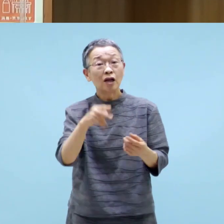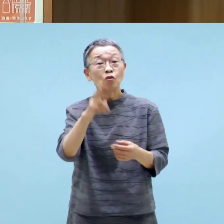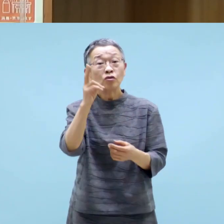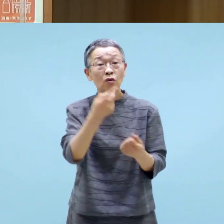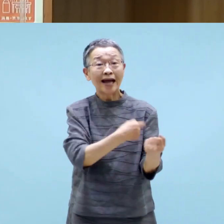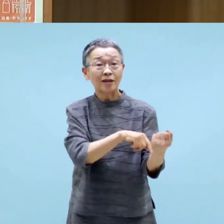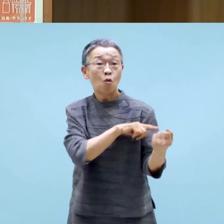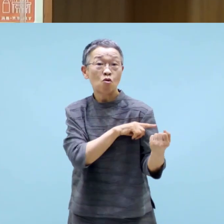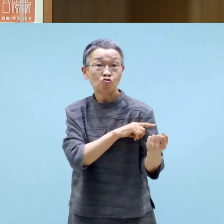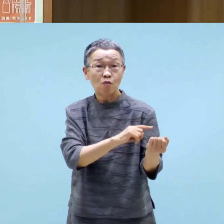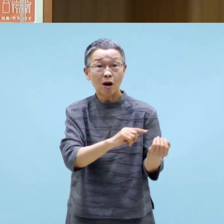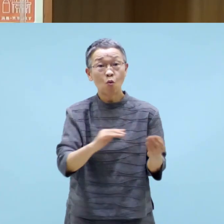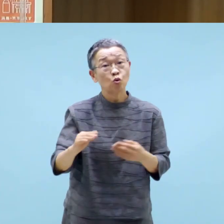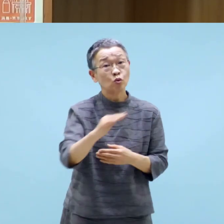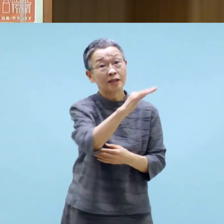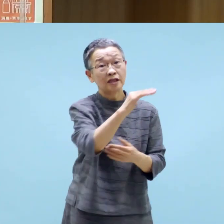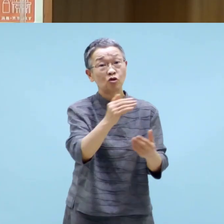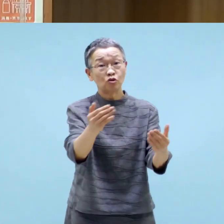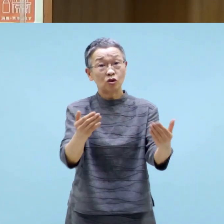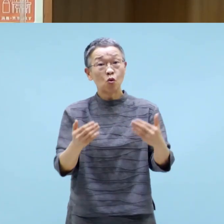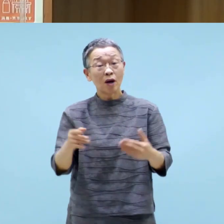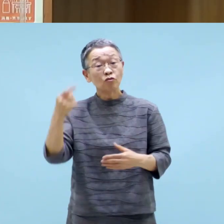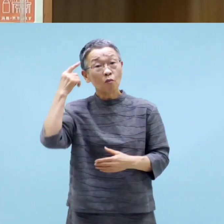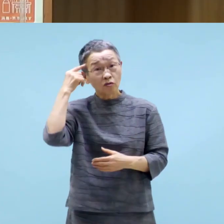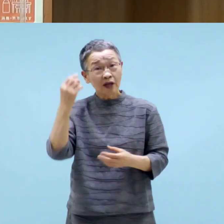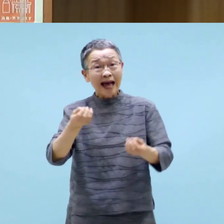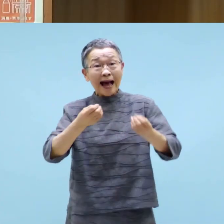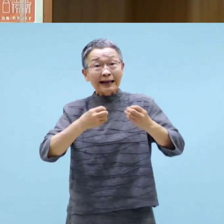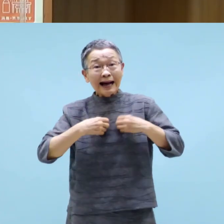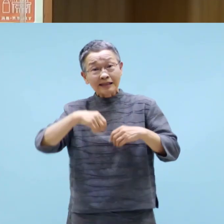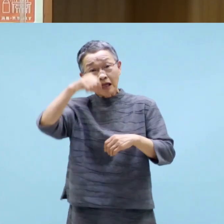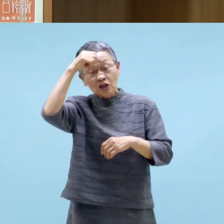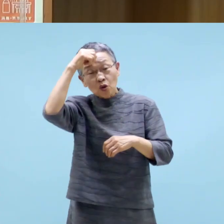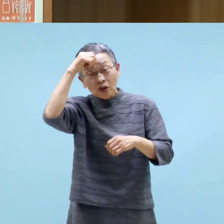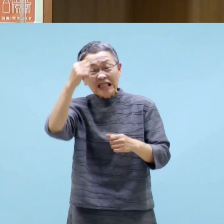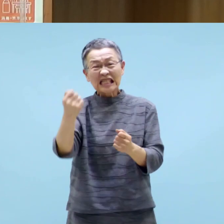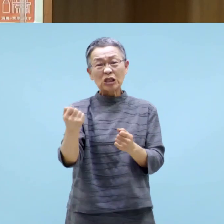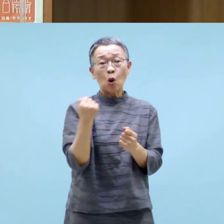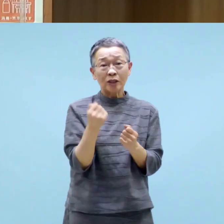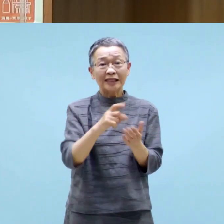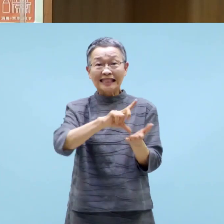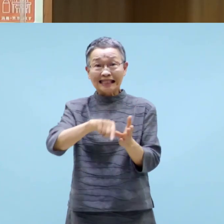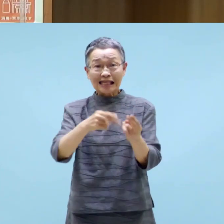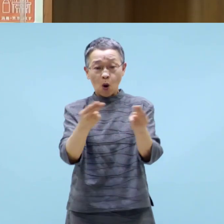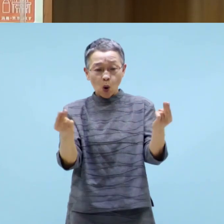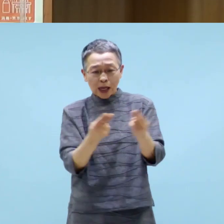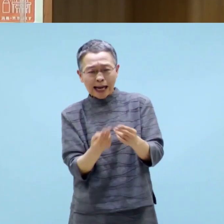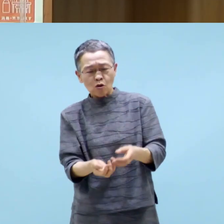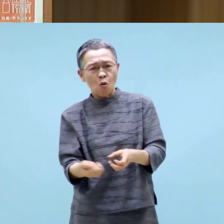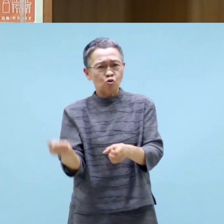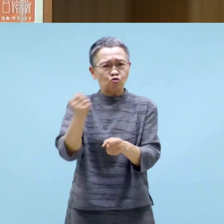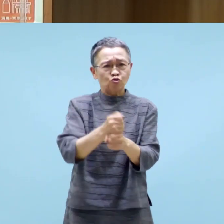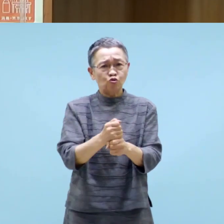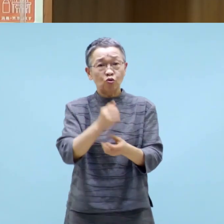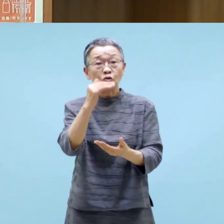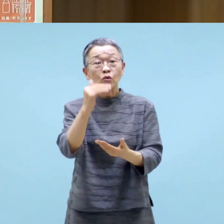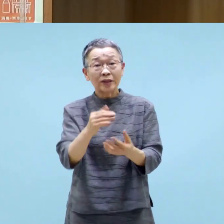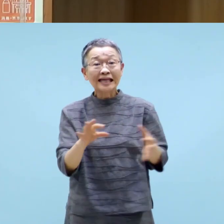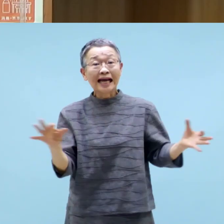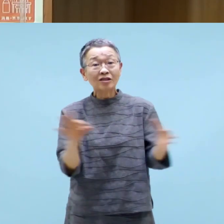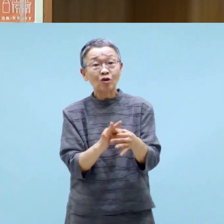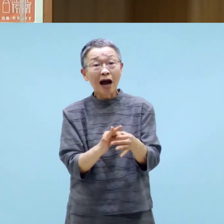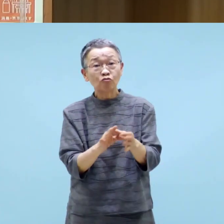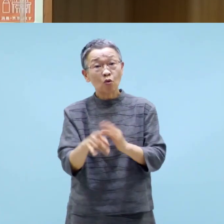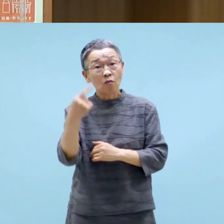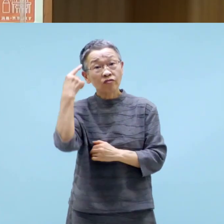くということは、そもそも感染症に強いそういった地域、北海道を作るということにもつながっていくと思ってますので、まあ、